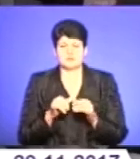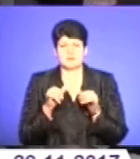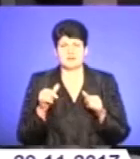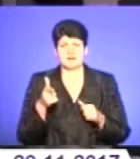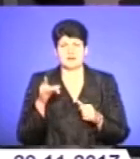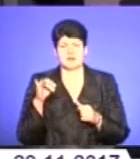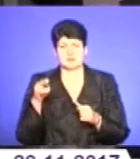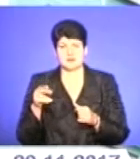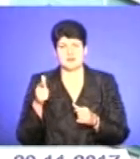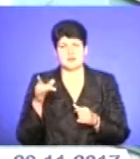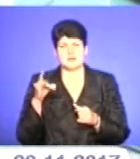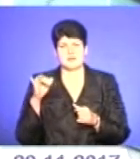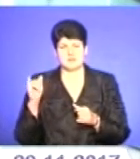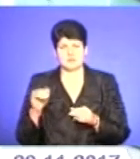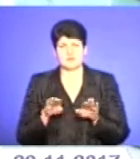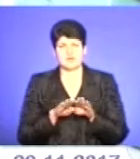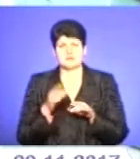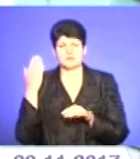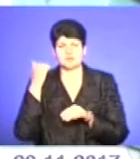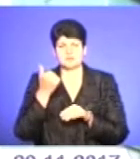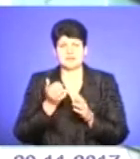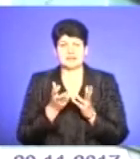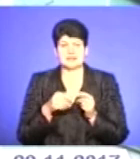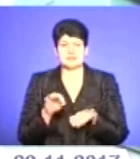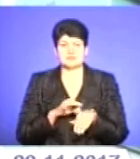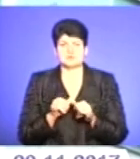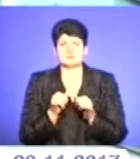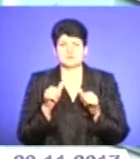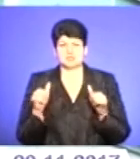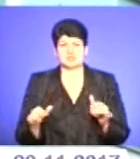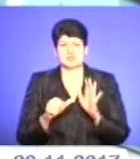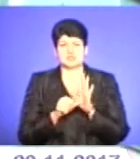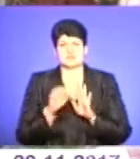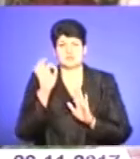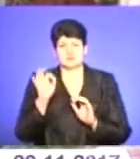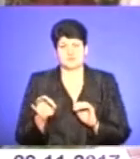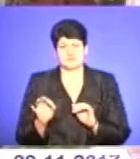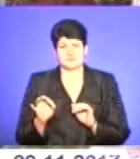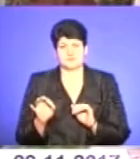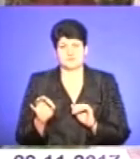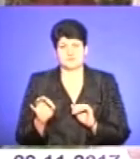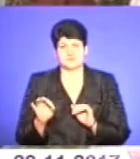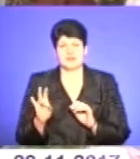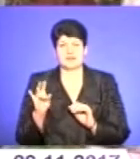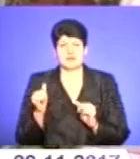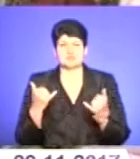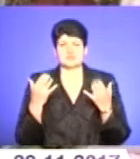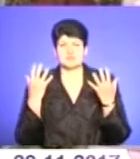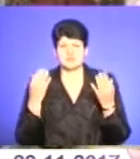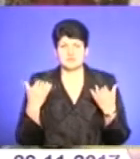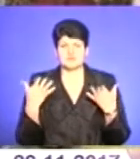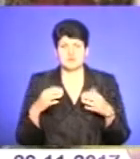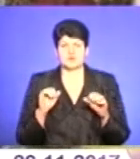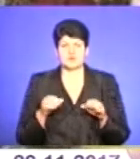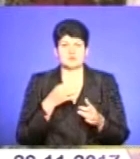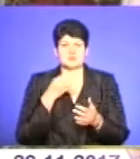та ГРВІ. У порівнянні з минулим тижнем кількість хворих зросла більш ніж на 6%. На сьогоднішній день ми можемо сказати,